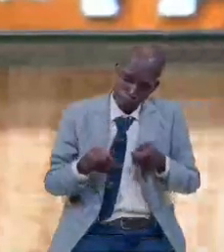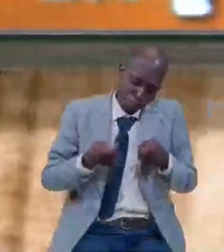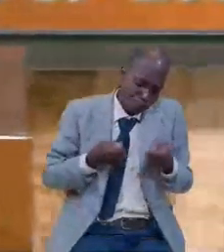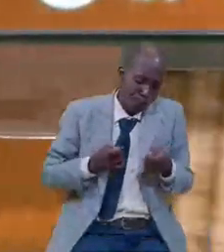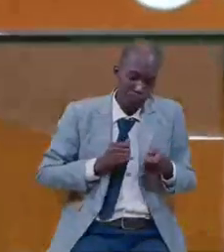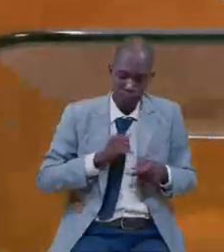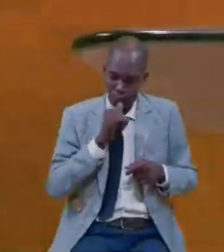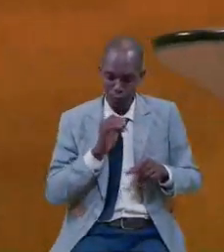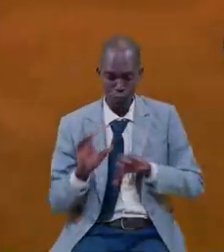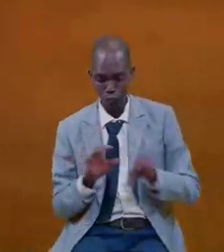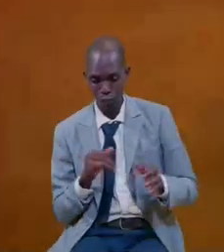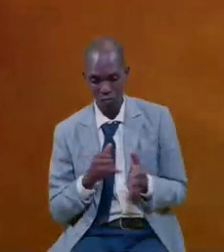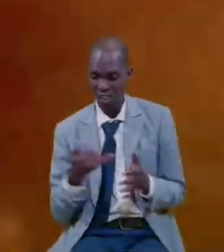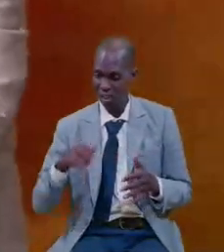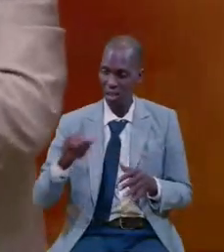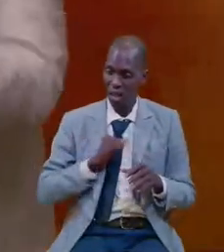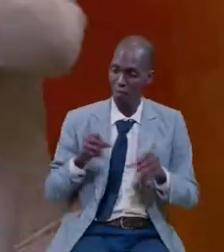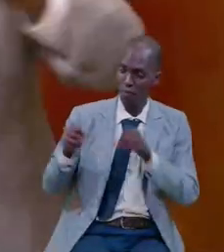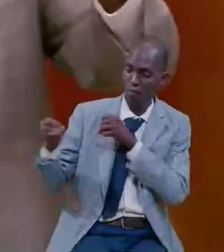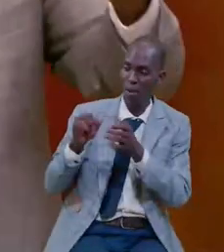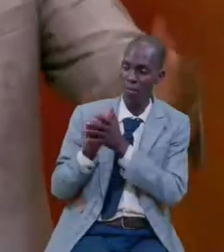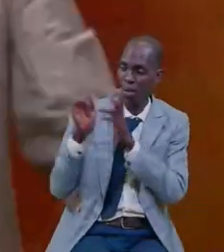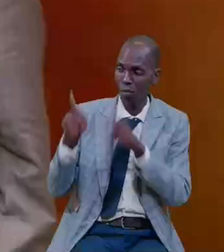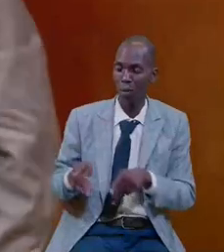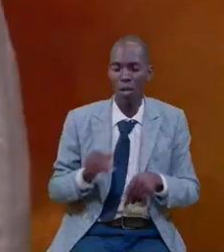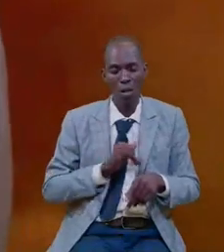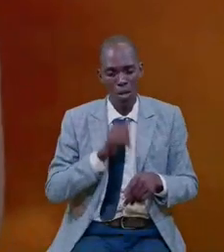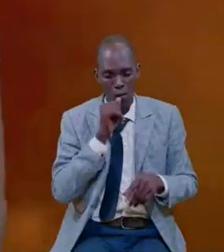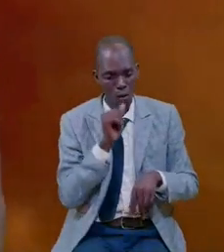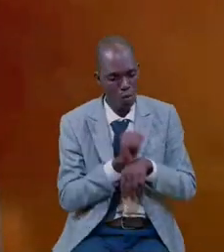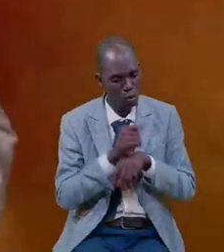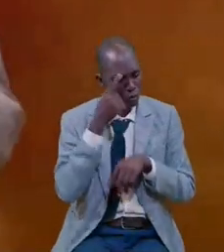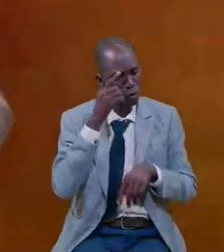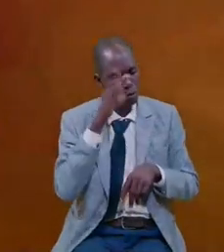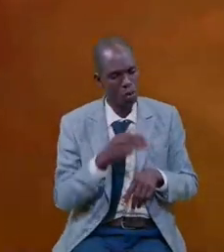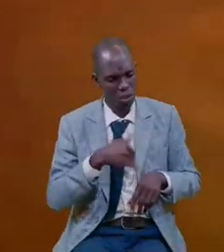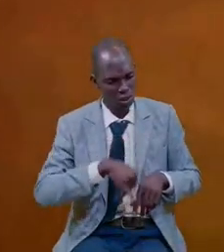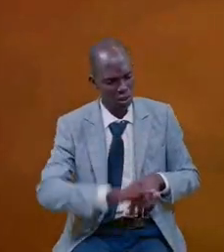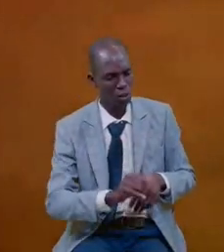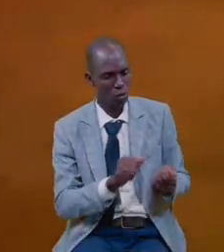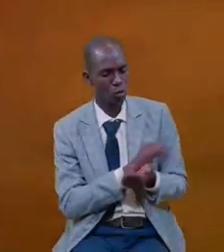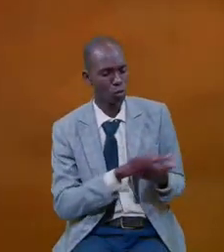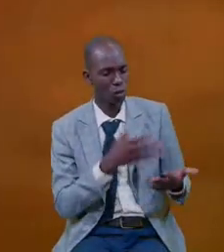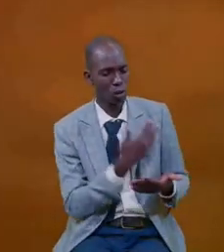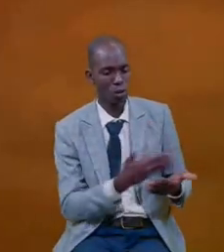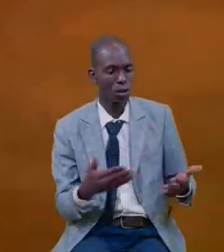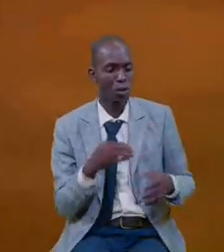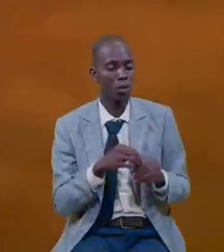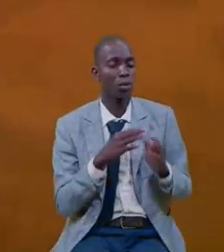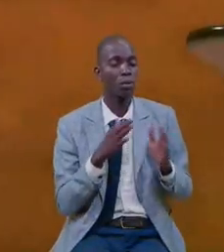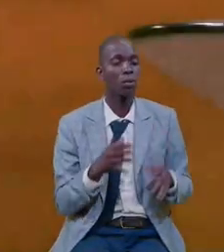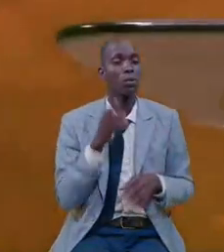je me bagarre avec lui, je le fais, je murmure, je le fais, je renverse les choses au sens